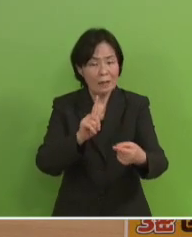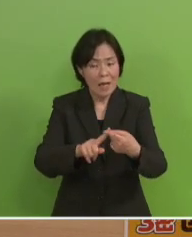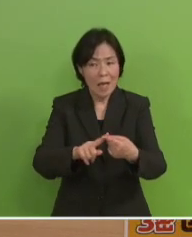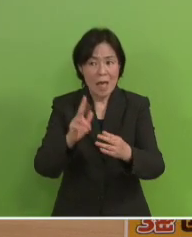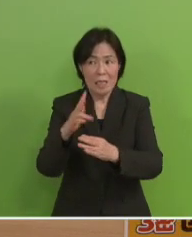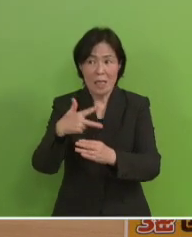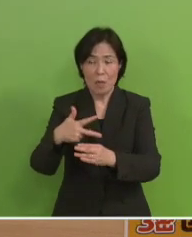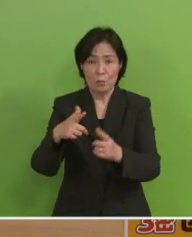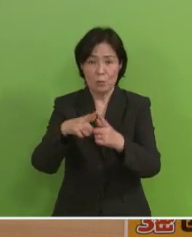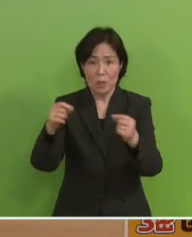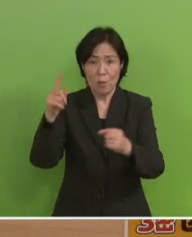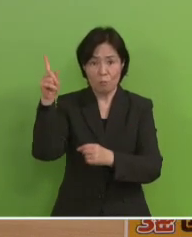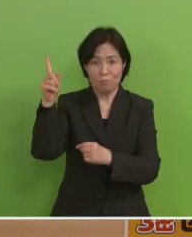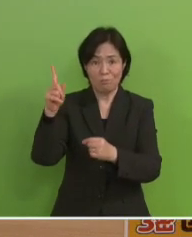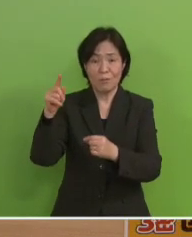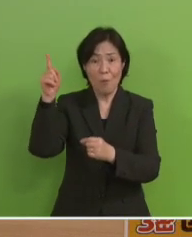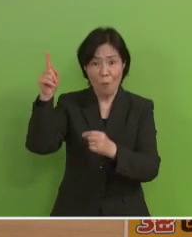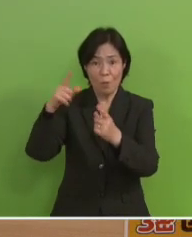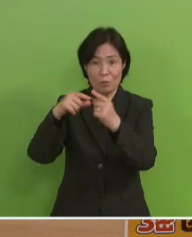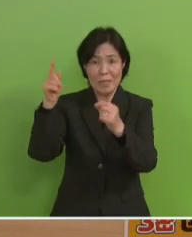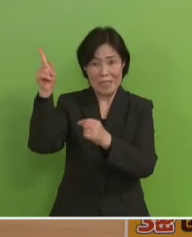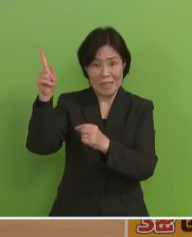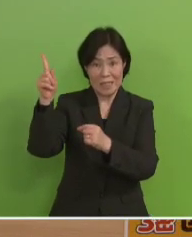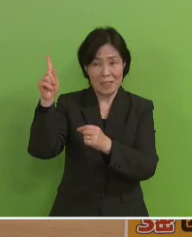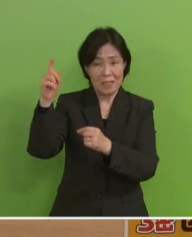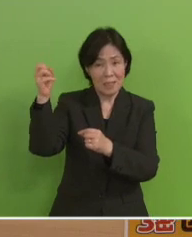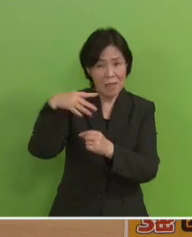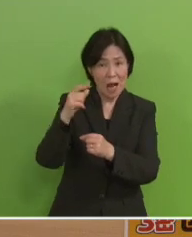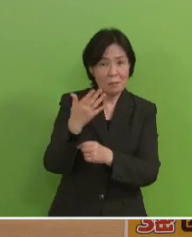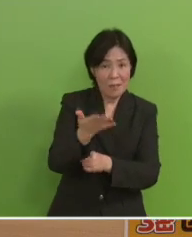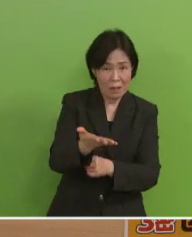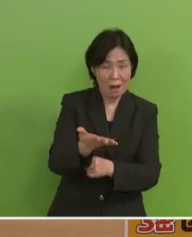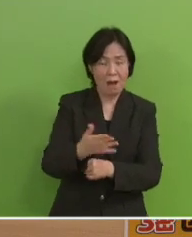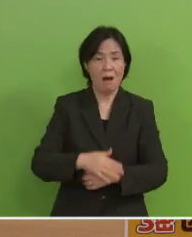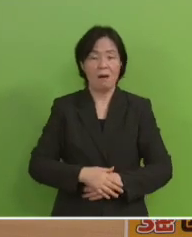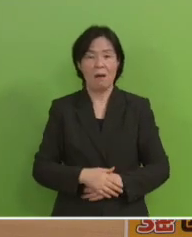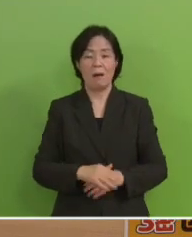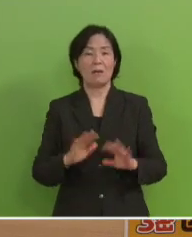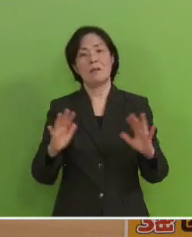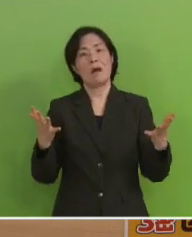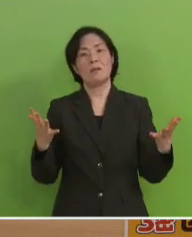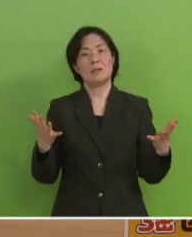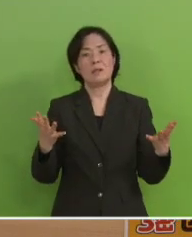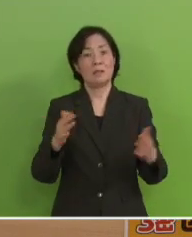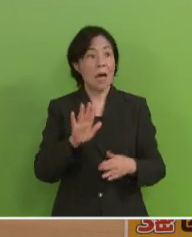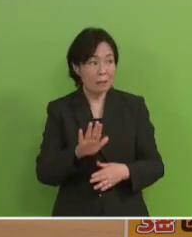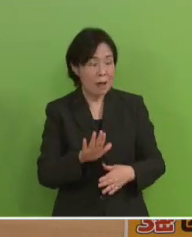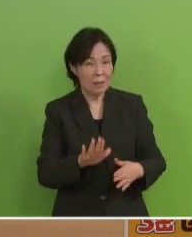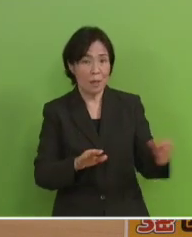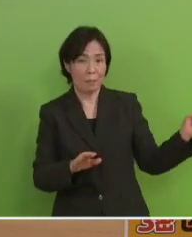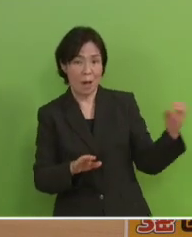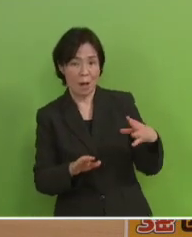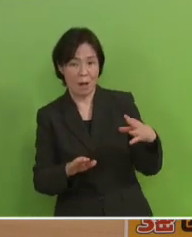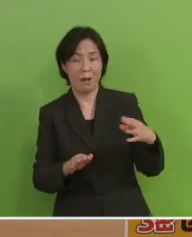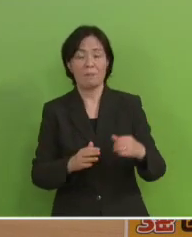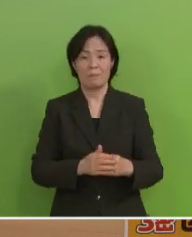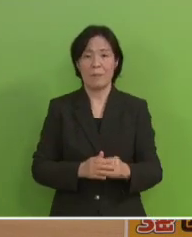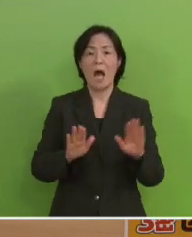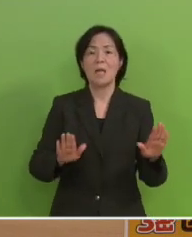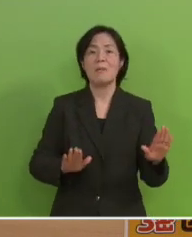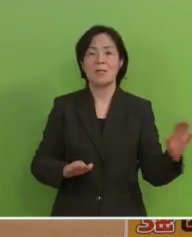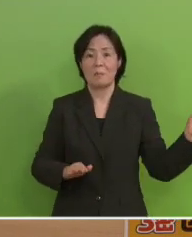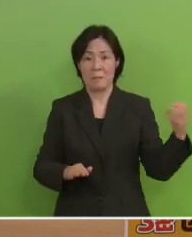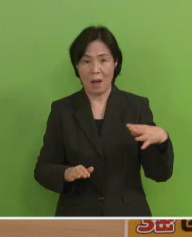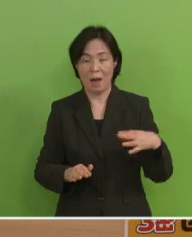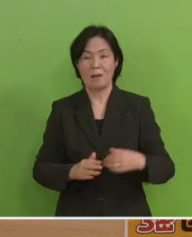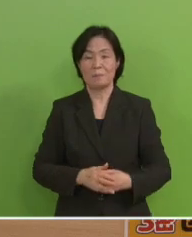の方から愛媛県の方問いかけはあったでしょうかないですねあっあっあったごめんなさい